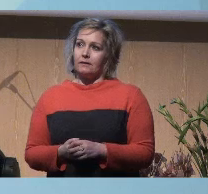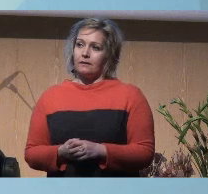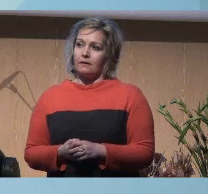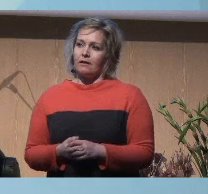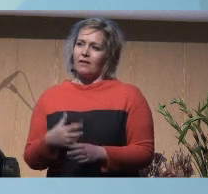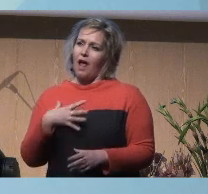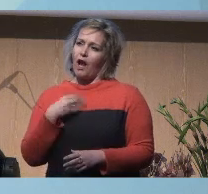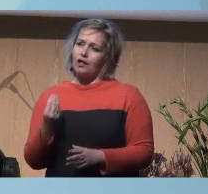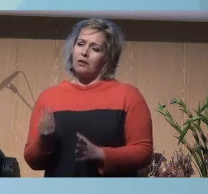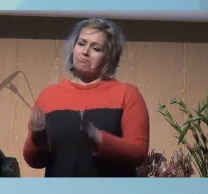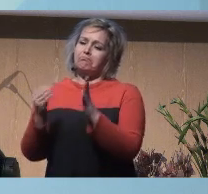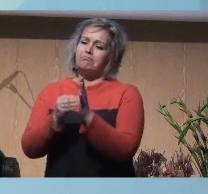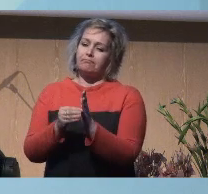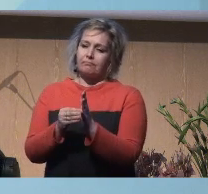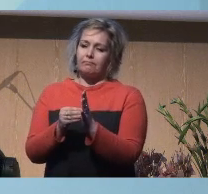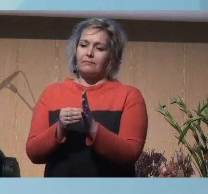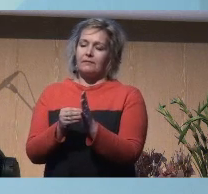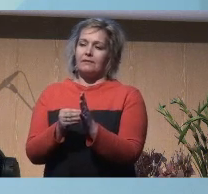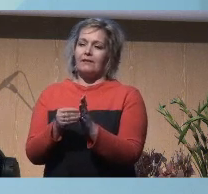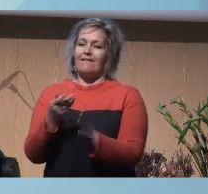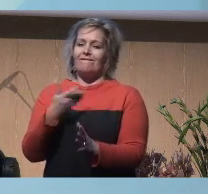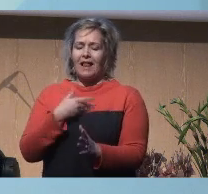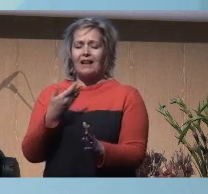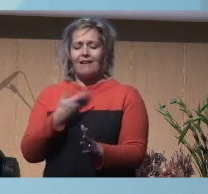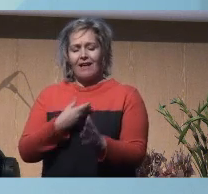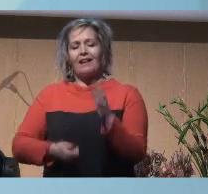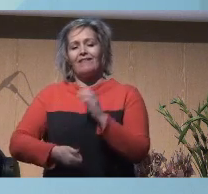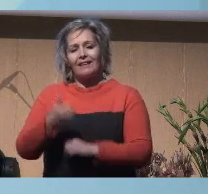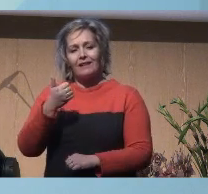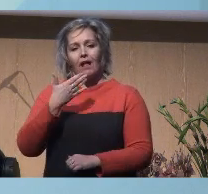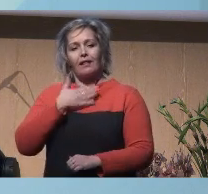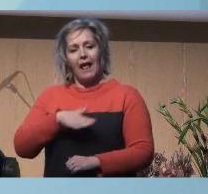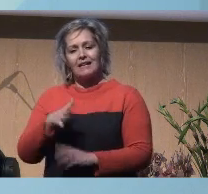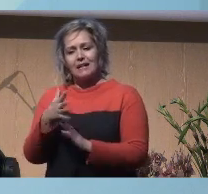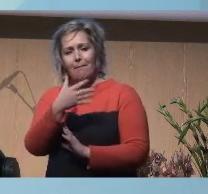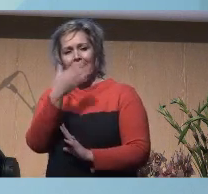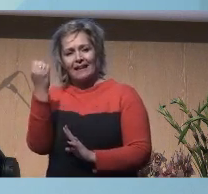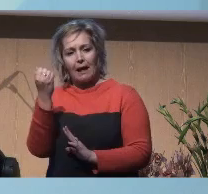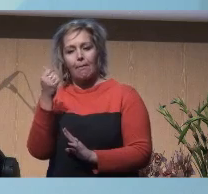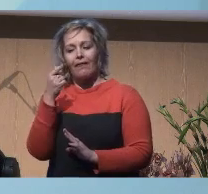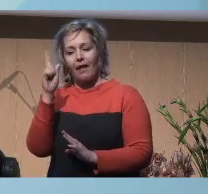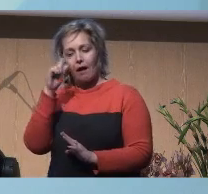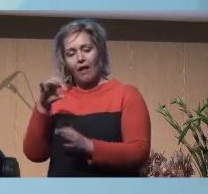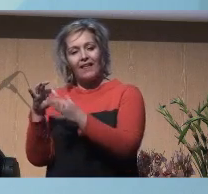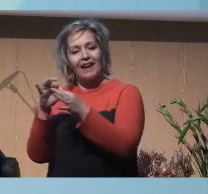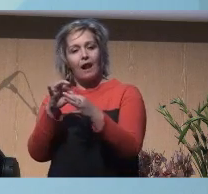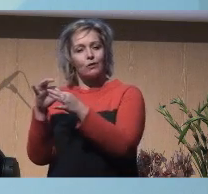Så jeg har lyst til å legge til at det er usedvanlig viktig at helsebegrepet er relasjonelt.